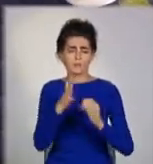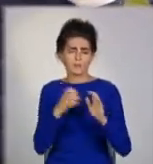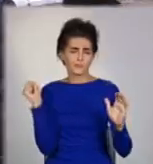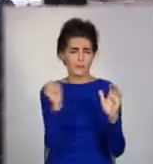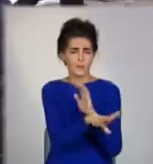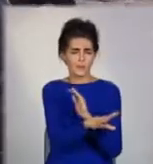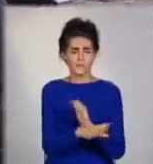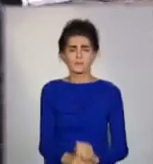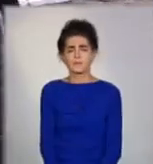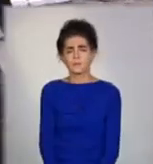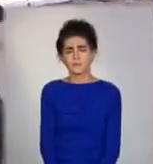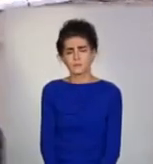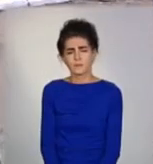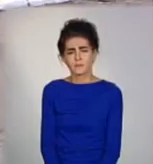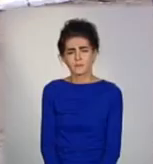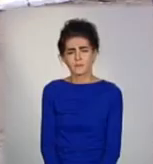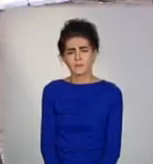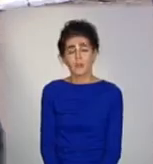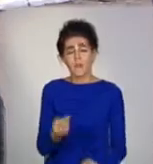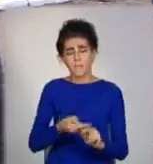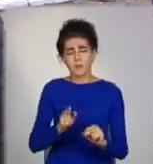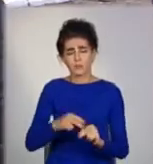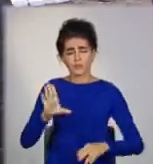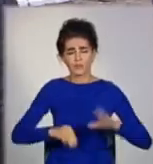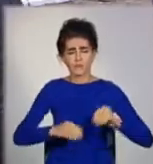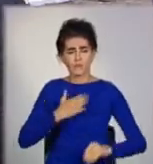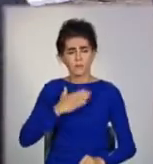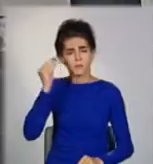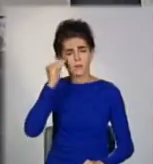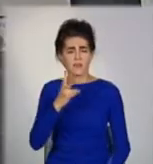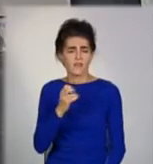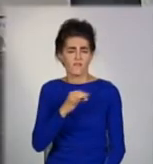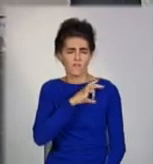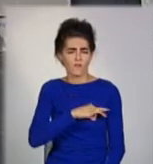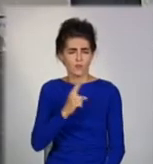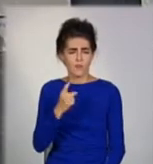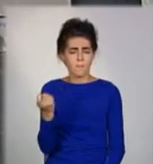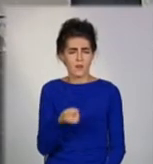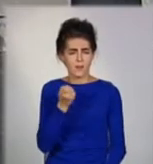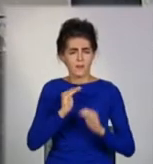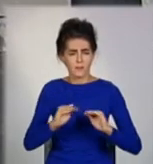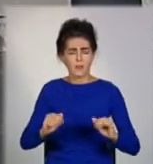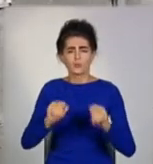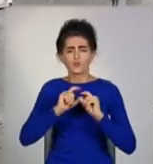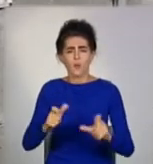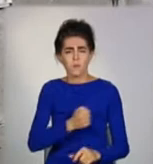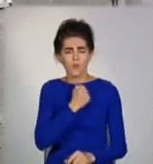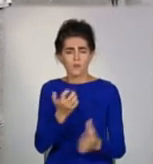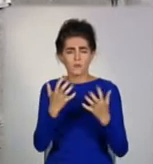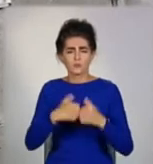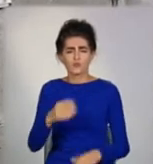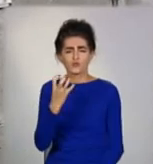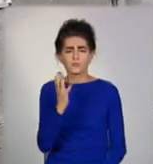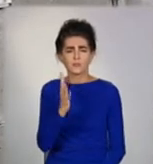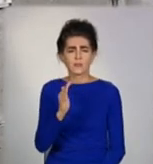школі. Тому її, скоріше всього, хочуть закрити, тому що це не вигідно. Школа у Бойовому розрахована на